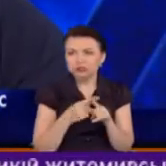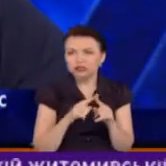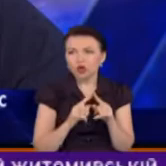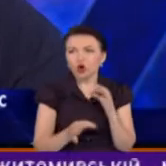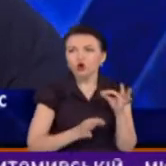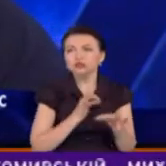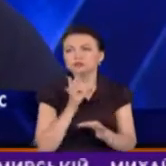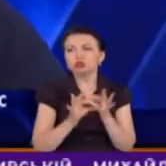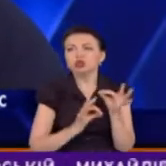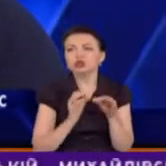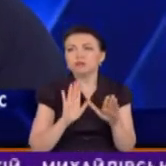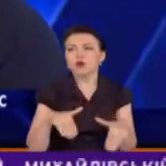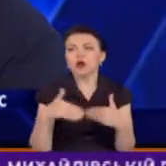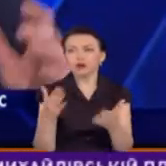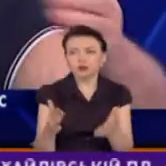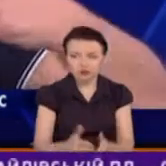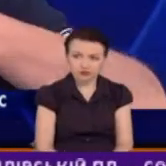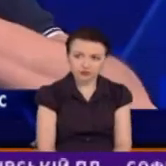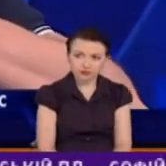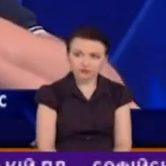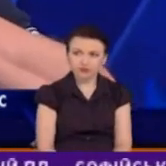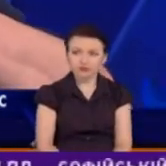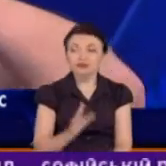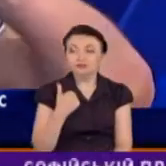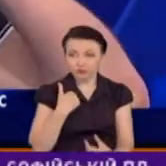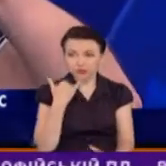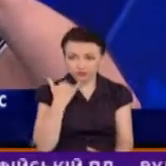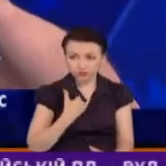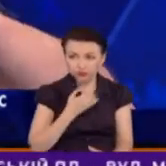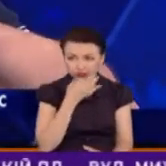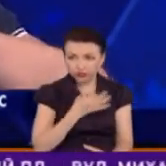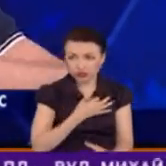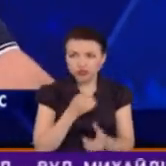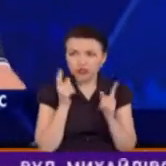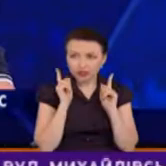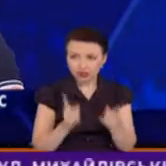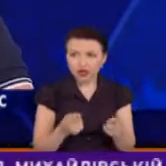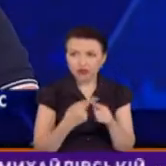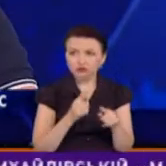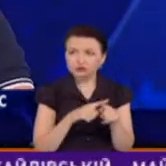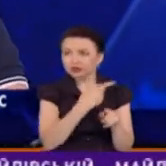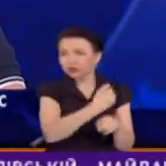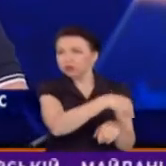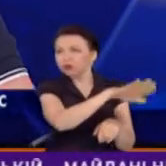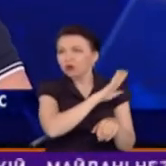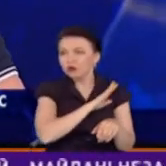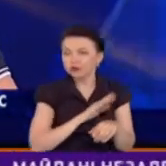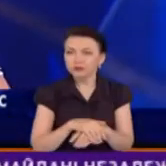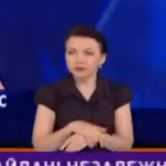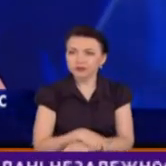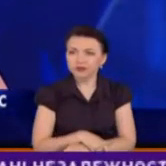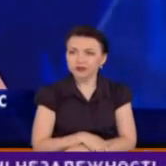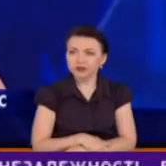Якщо пані от з цієї вулиці, от ви мені зателефонуйте, скажіть, що ви думаєте з реальністю цих парад. Пане Олексій, а що ж ви говорите